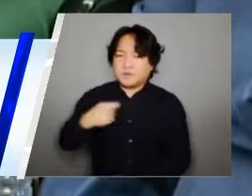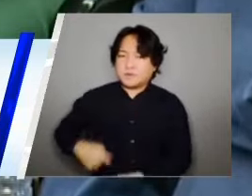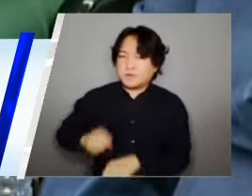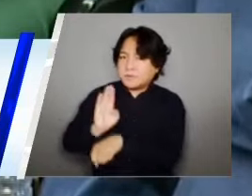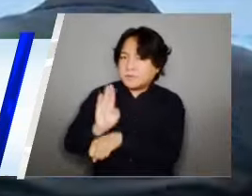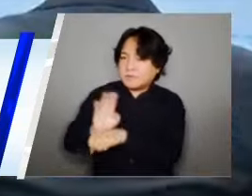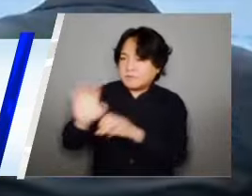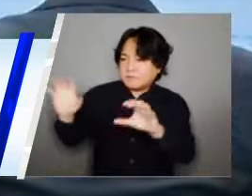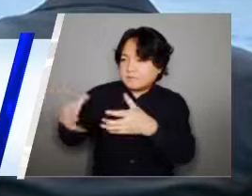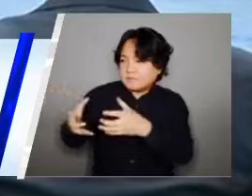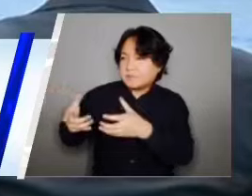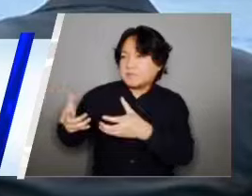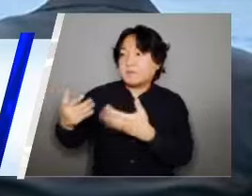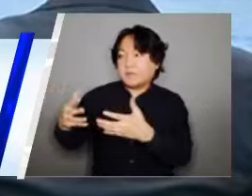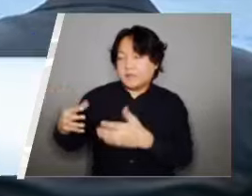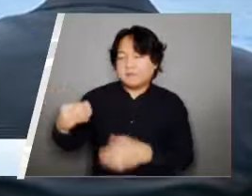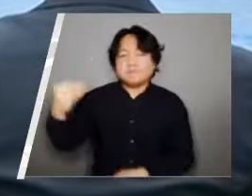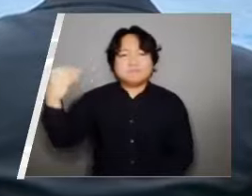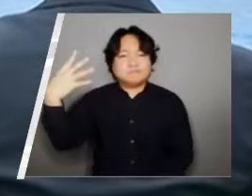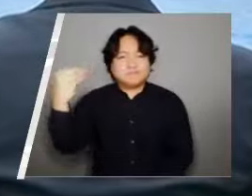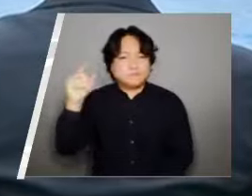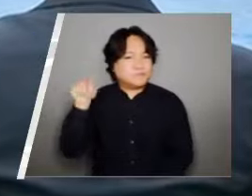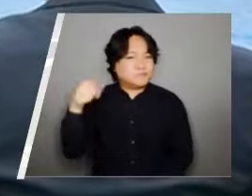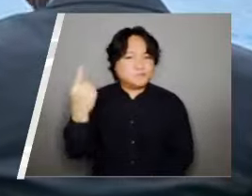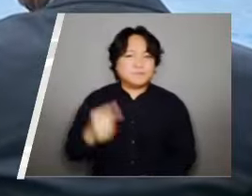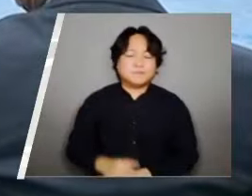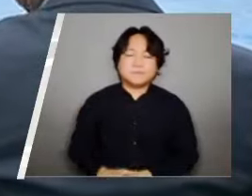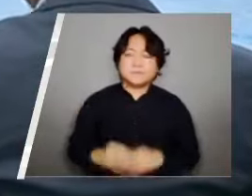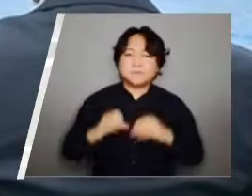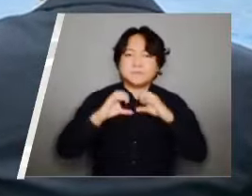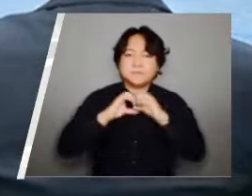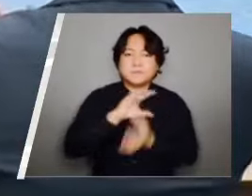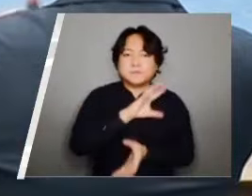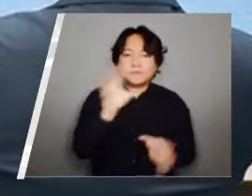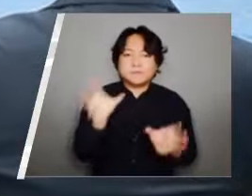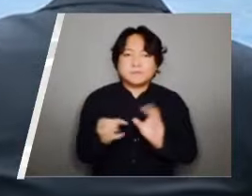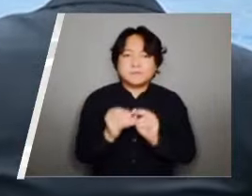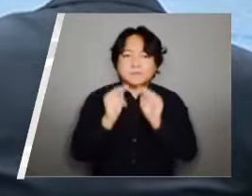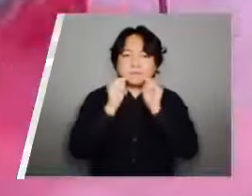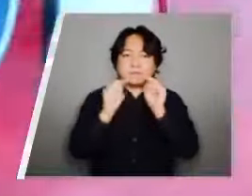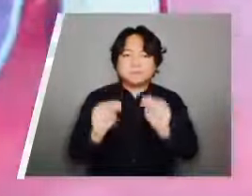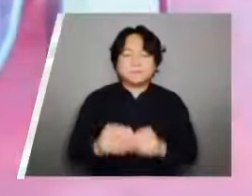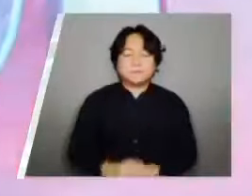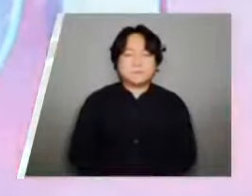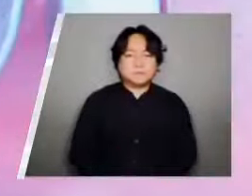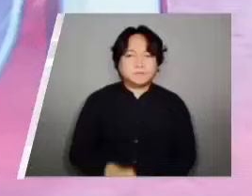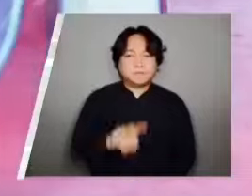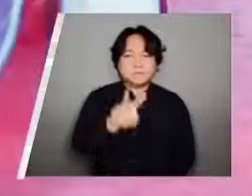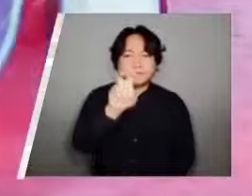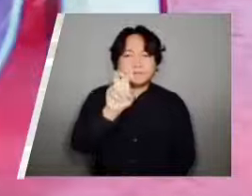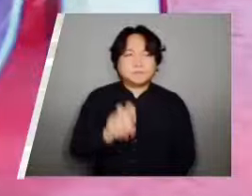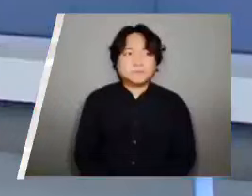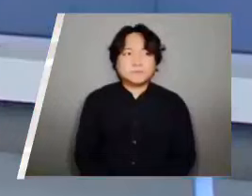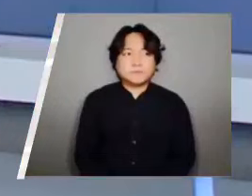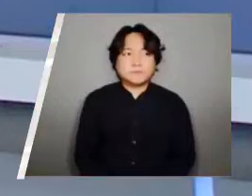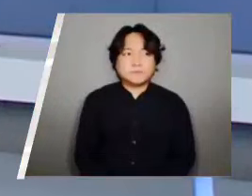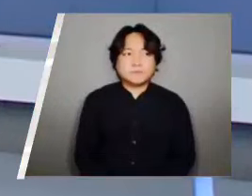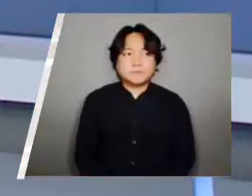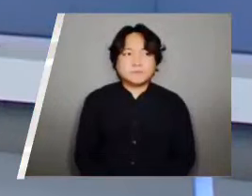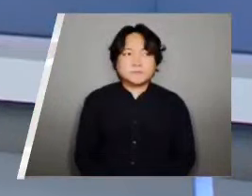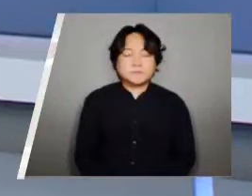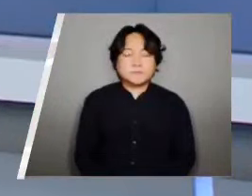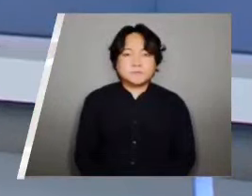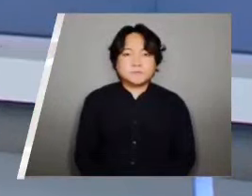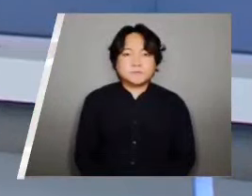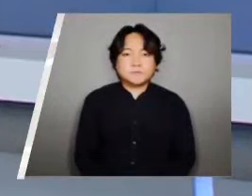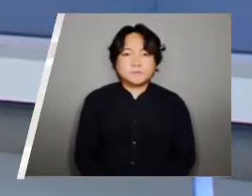photo with him para sa GMA integrated news ako si Sandra Aguinaldo ang inyong saksi tuloy-tuloy